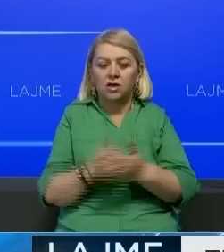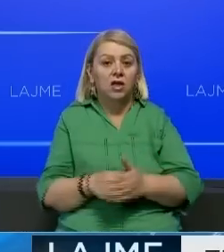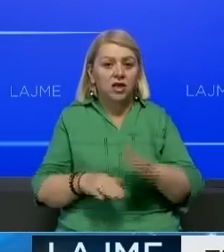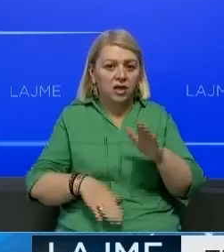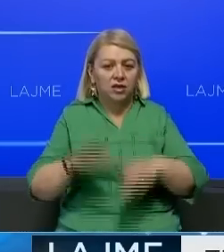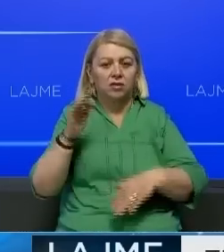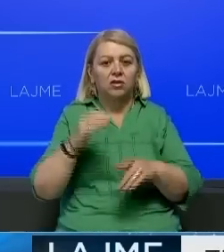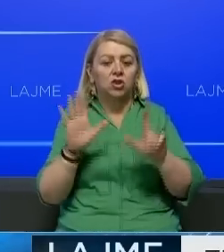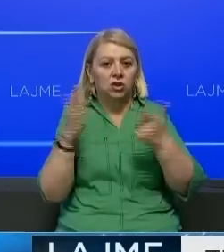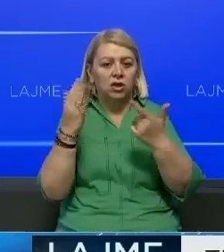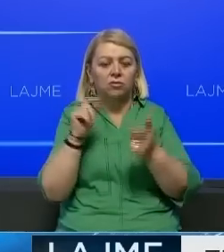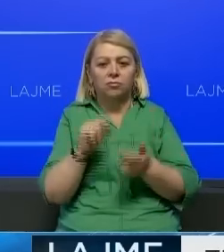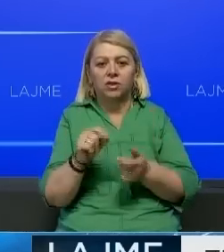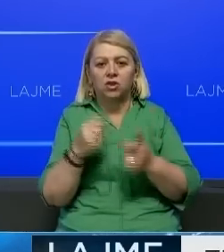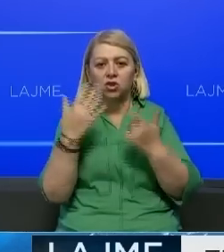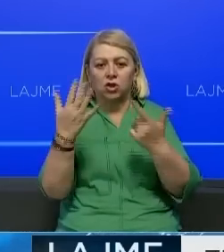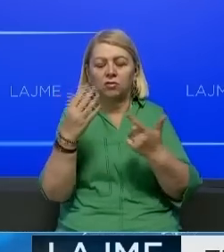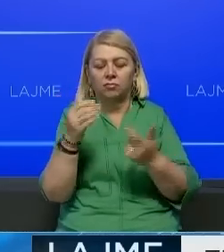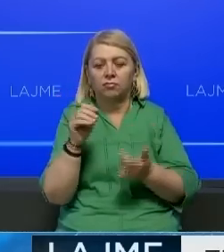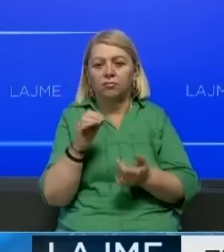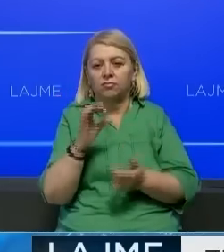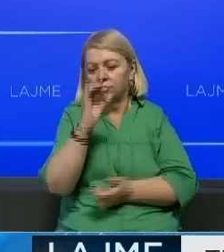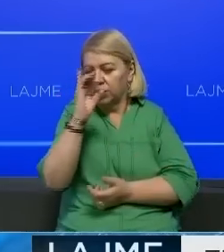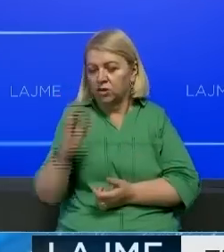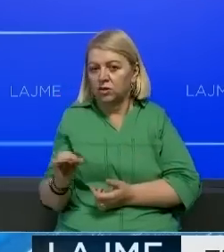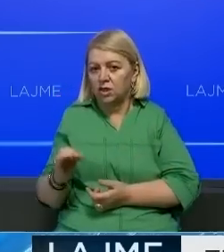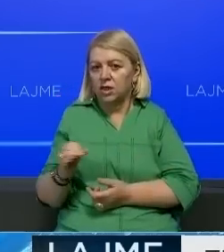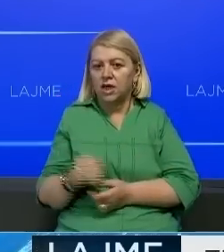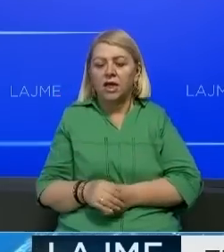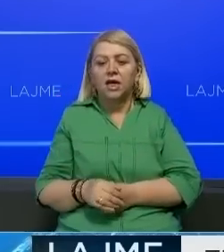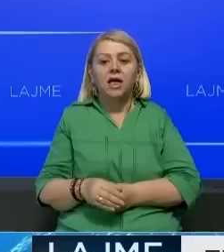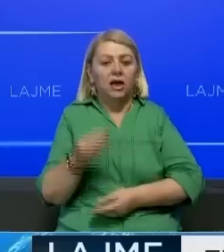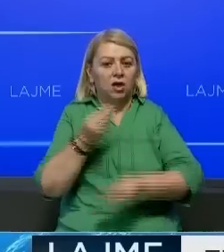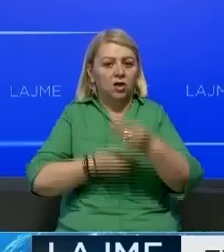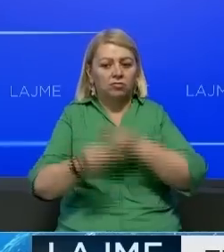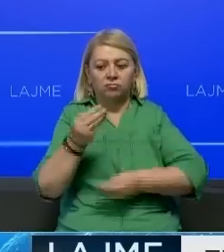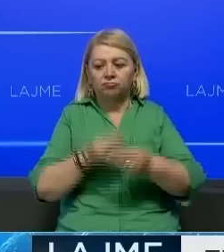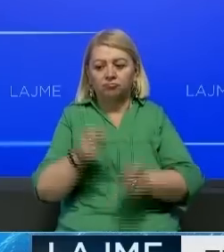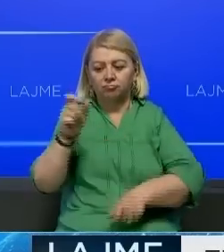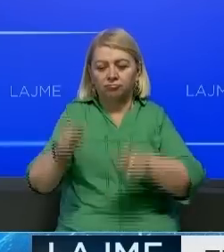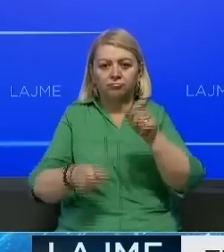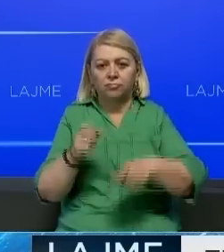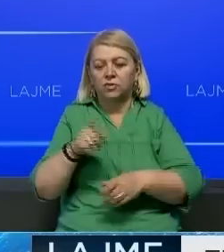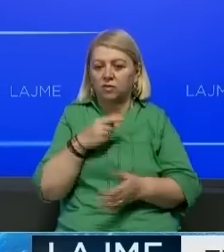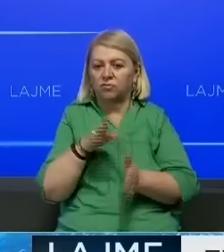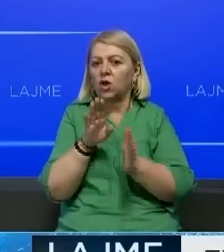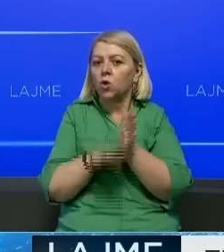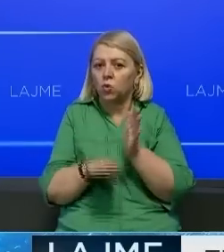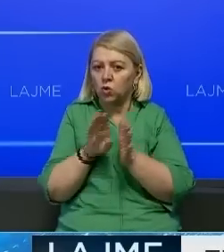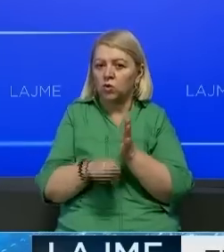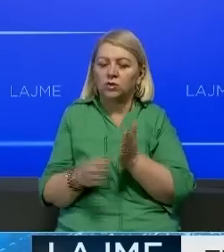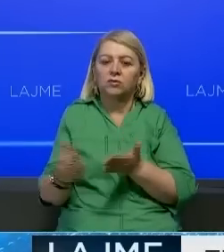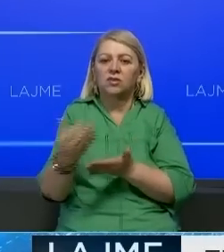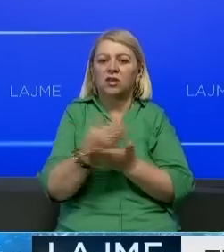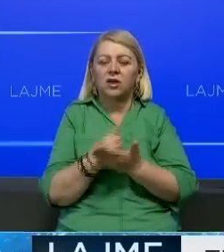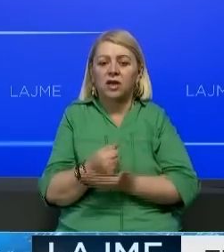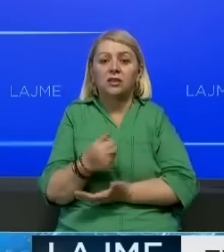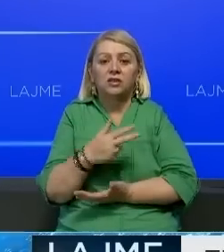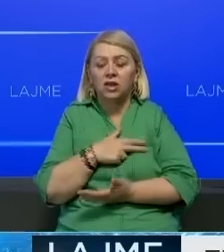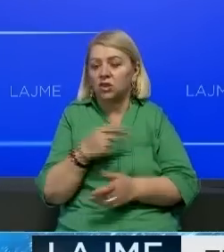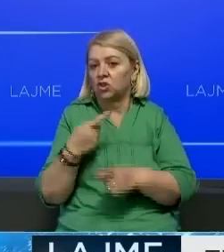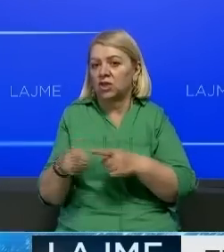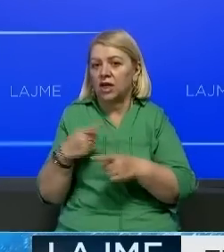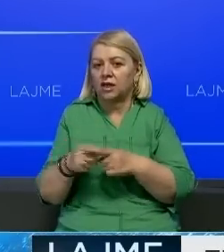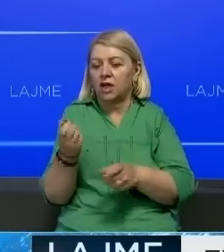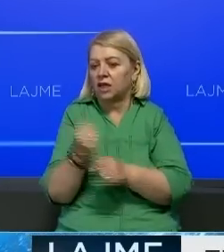rritje prej 17.7%. Ndërka që ekspertë ekonomisë presin që gjatë këti vitit ketë kurje të të hyrave nga diaspora për shkak